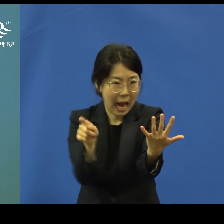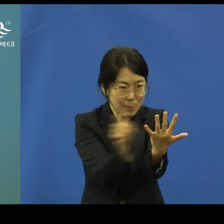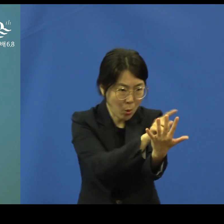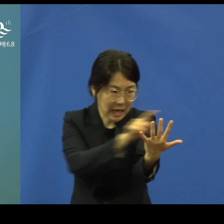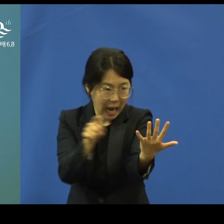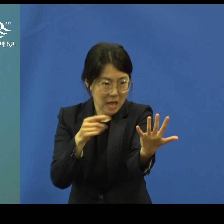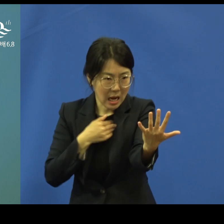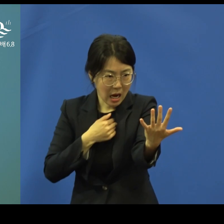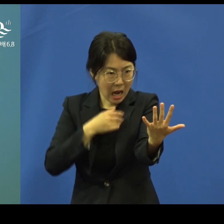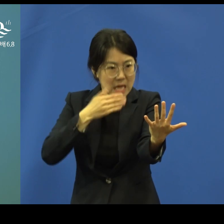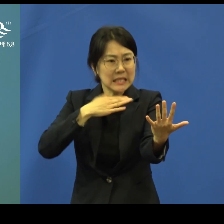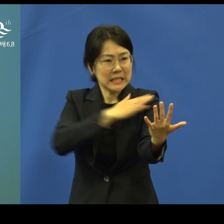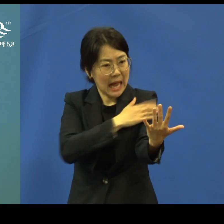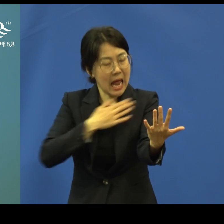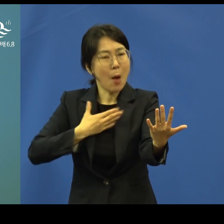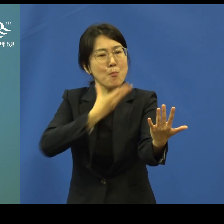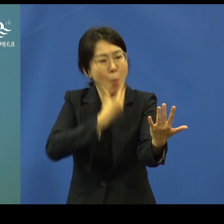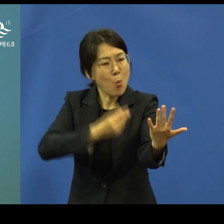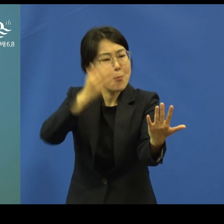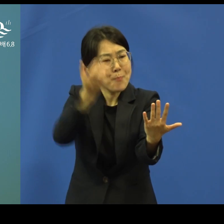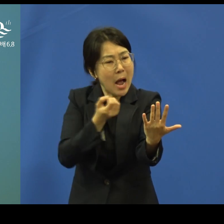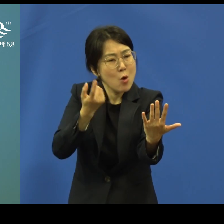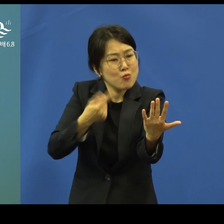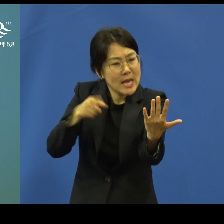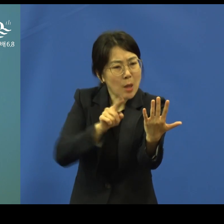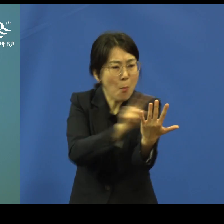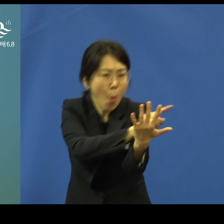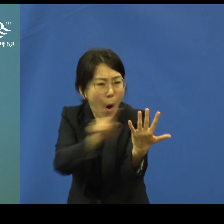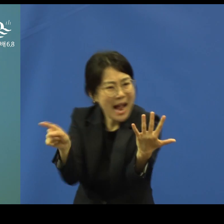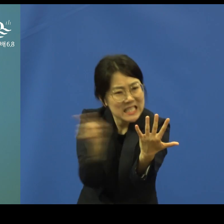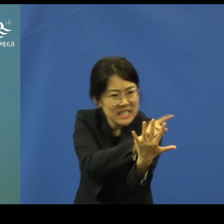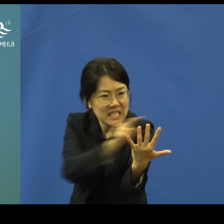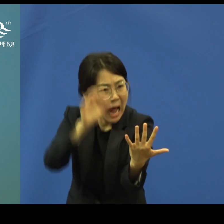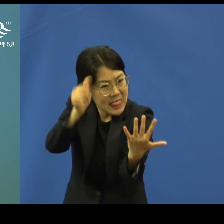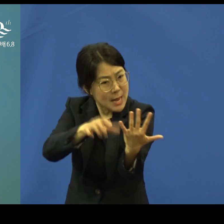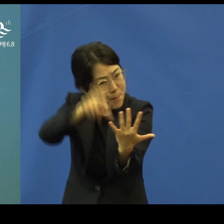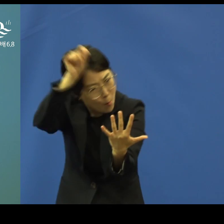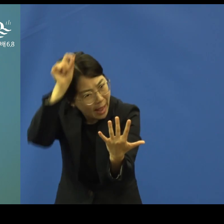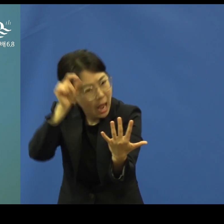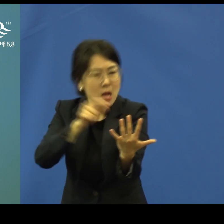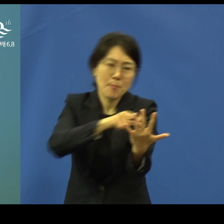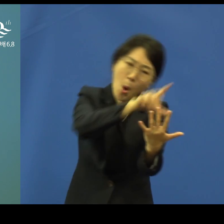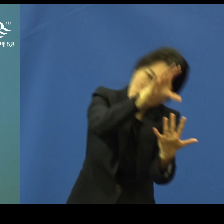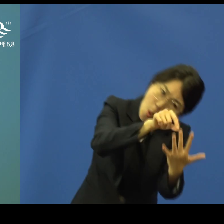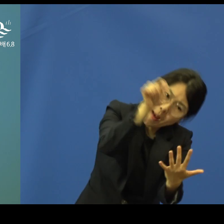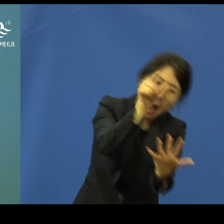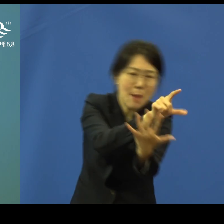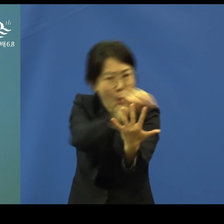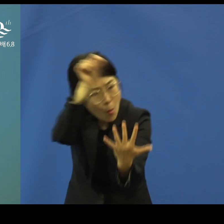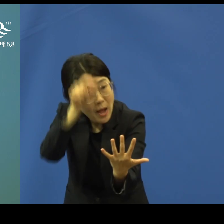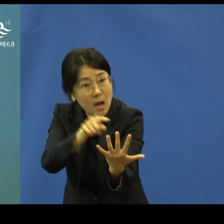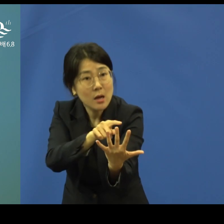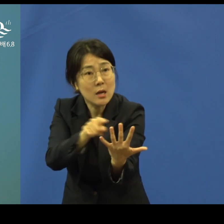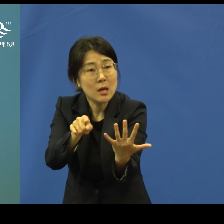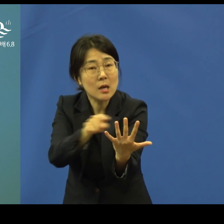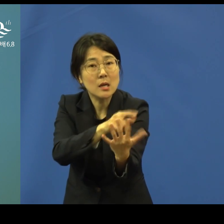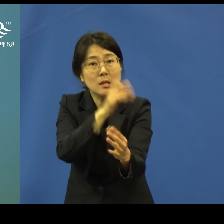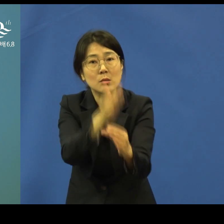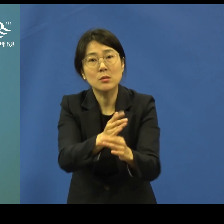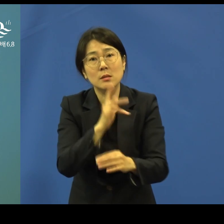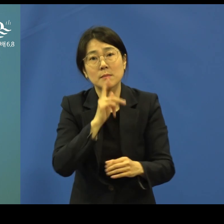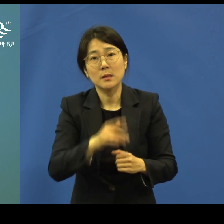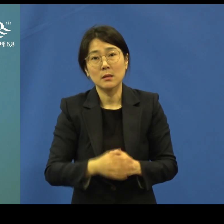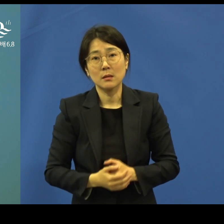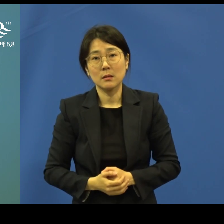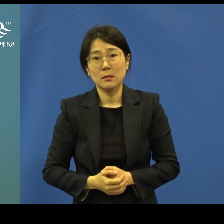나에게 주어진 기본적인 의무는 내가 하겠지만 그 더 이상은 요구하지 말라는 거예요. 문제는 그들이 스스로 만족하고 스스로 자족하고 이 정도면